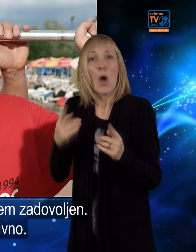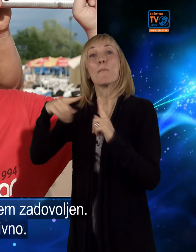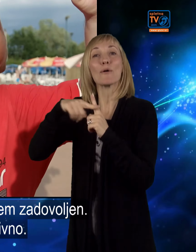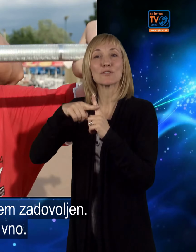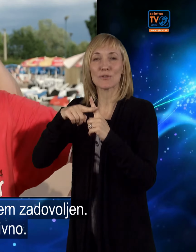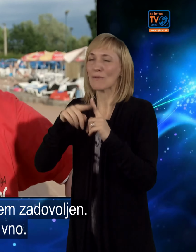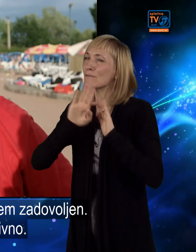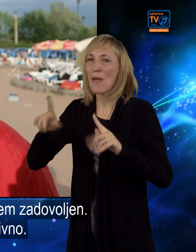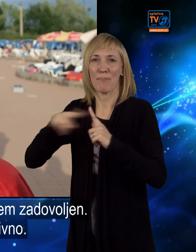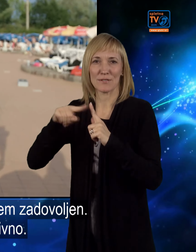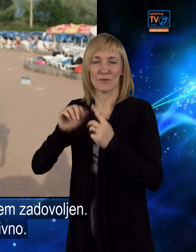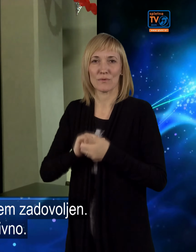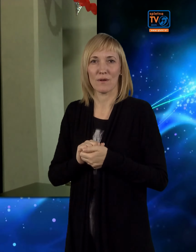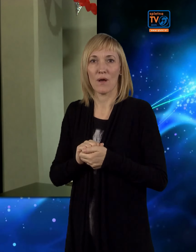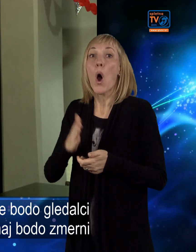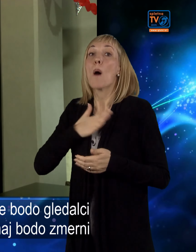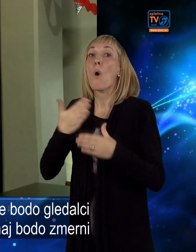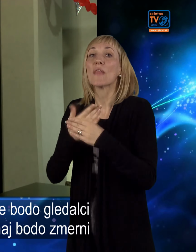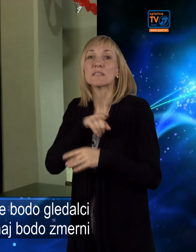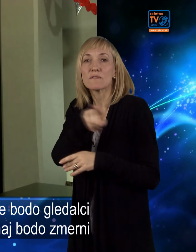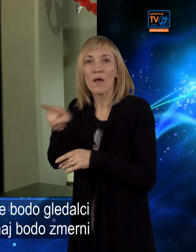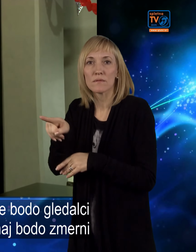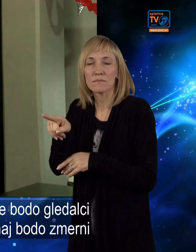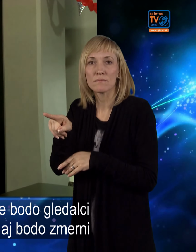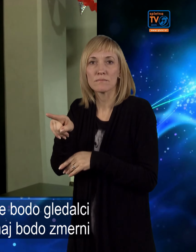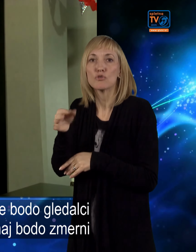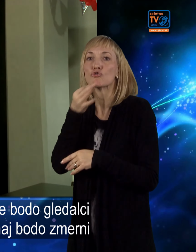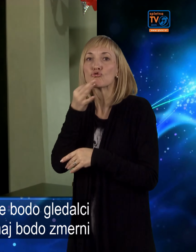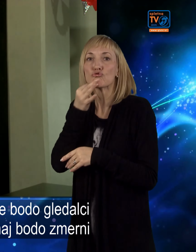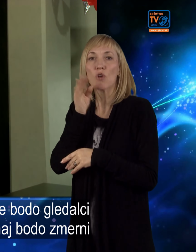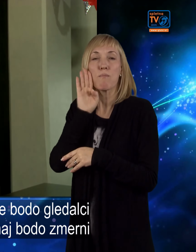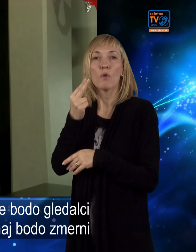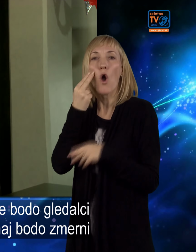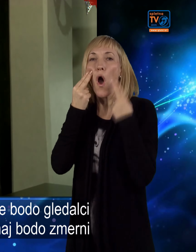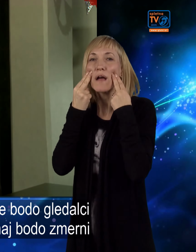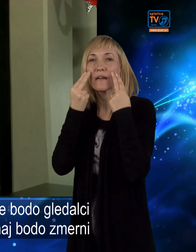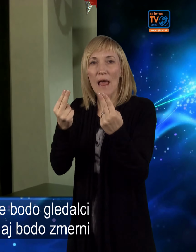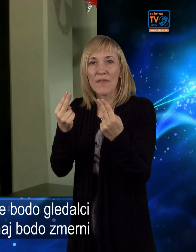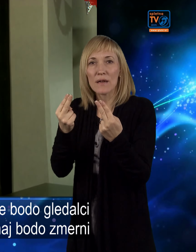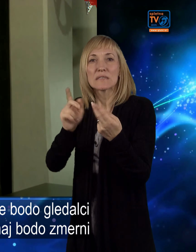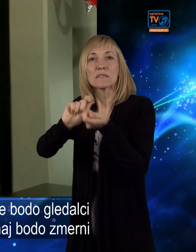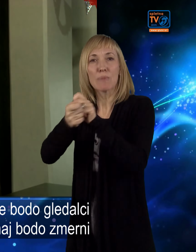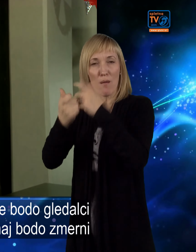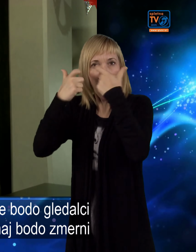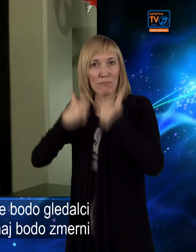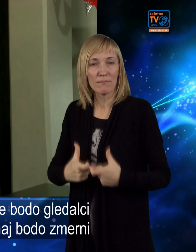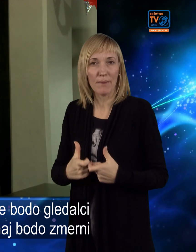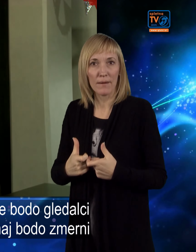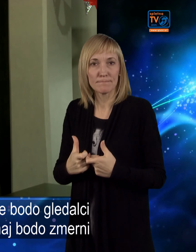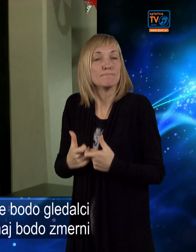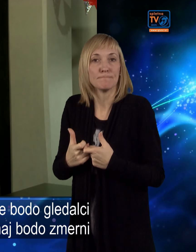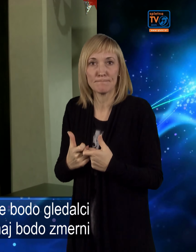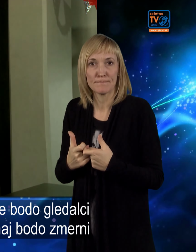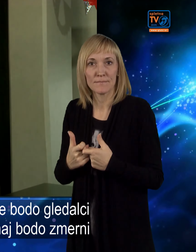Tako, pozitivno. Moj nasvet pa je, da kljub temu, da če se bojo gledalci podali v preobrazbo,